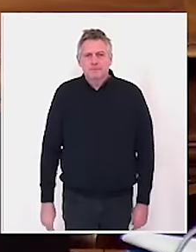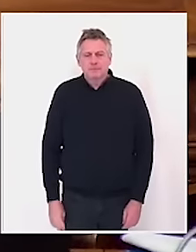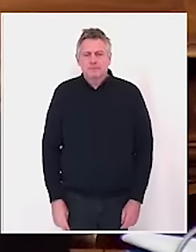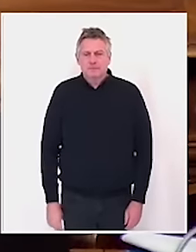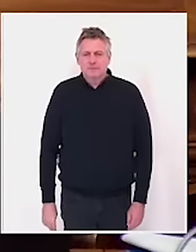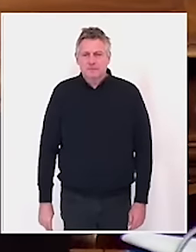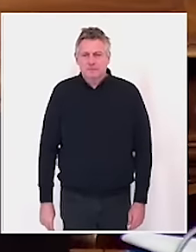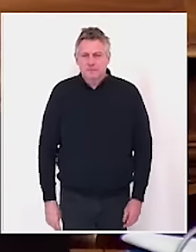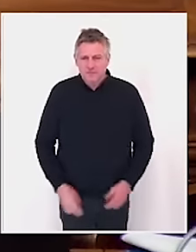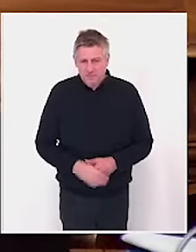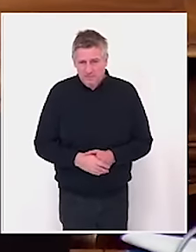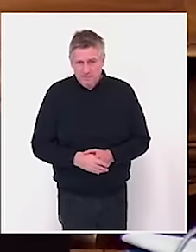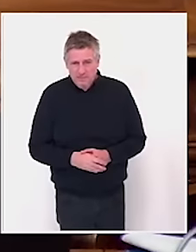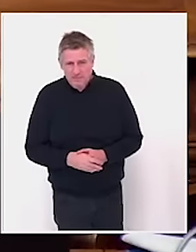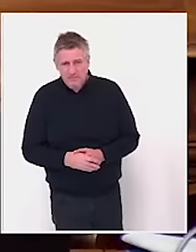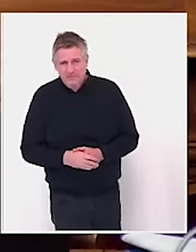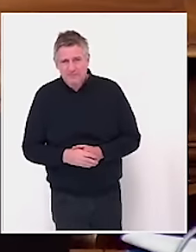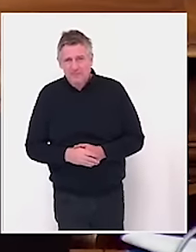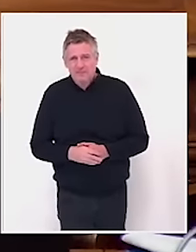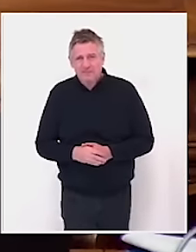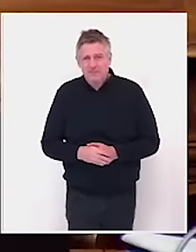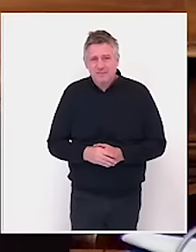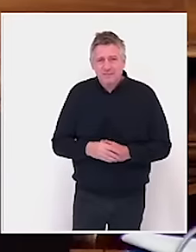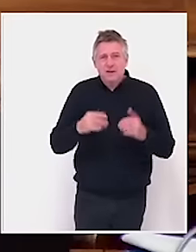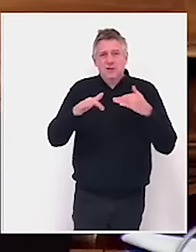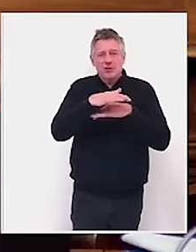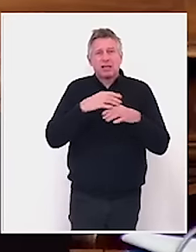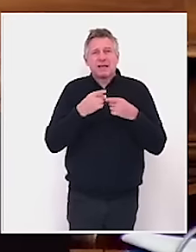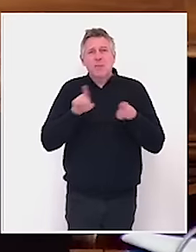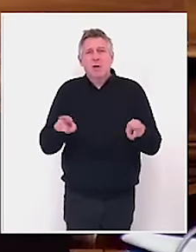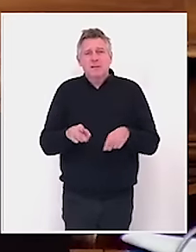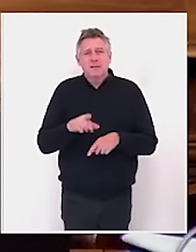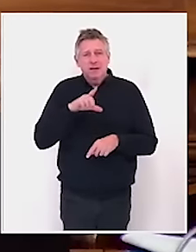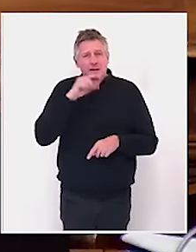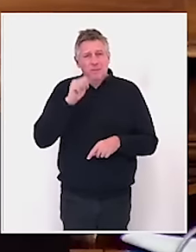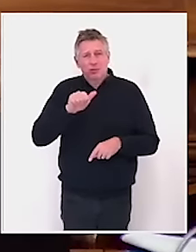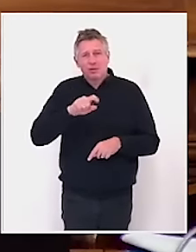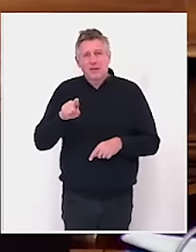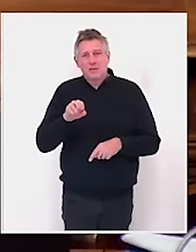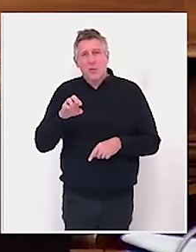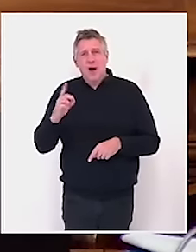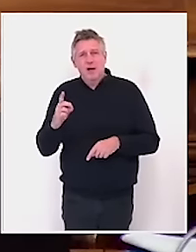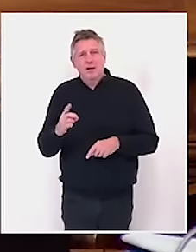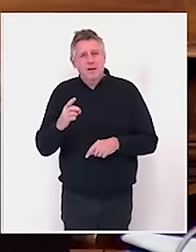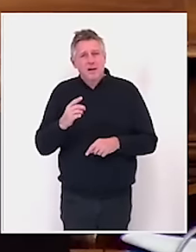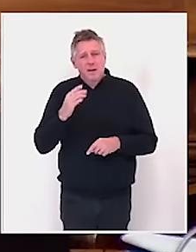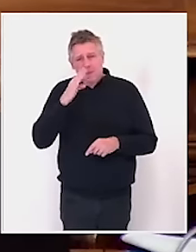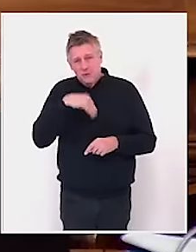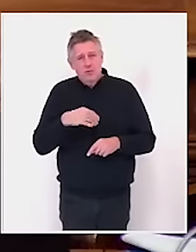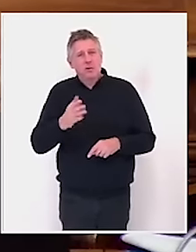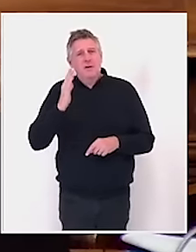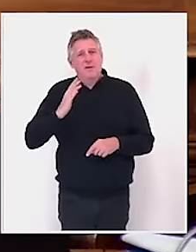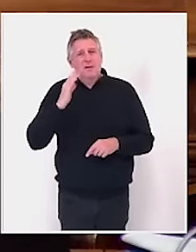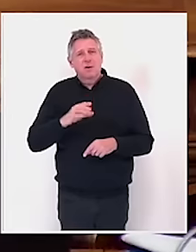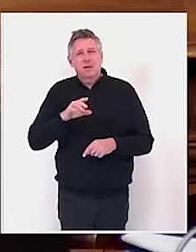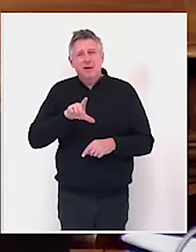Juste pour dire à M. Azouar qu'il n'a visiblement pas connu la social-démocratie à une époque plus révolutionnaire. Hein, l'époque de